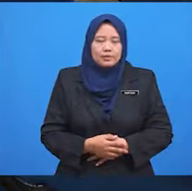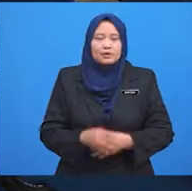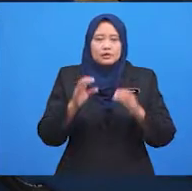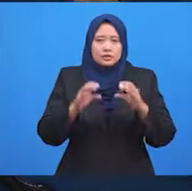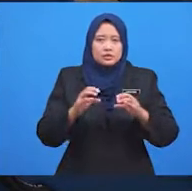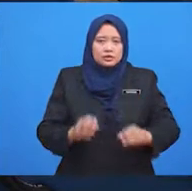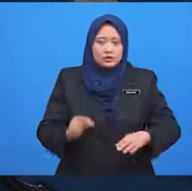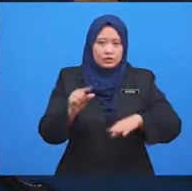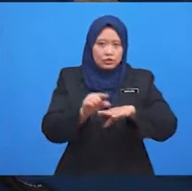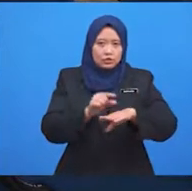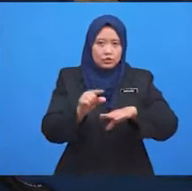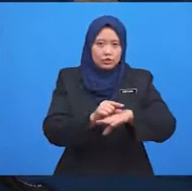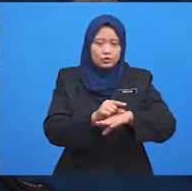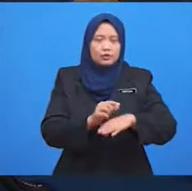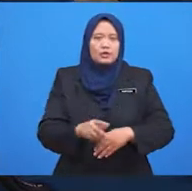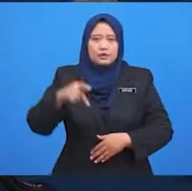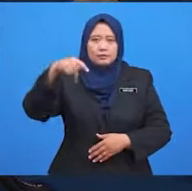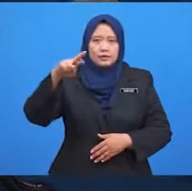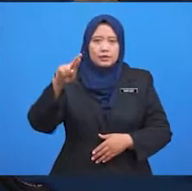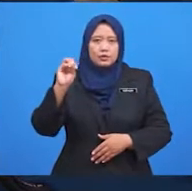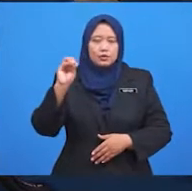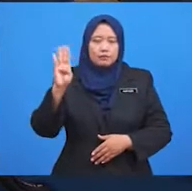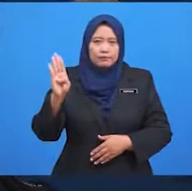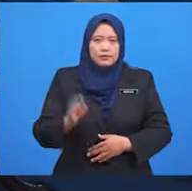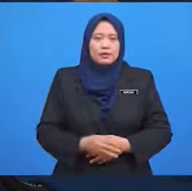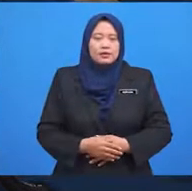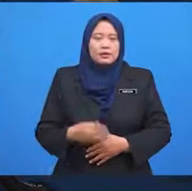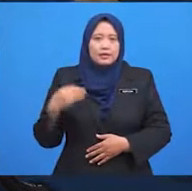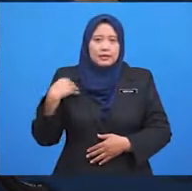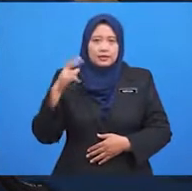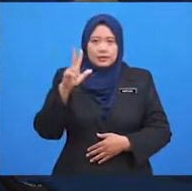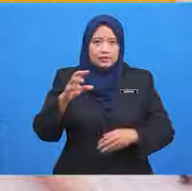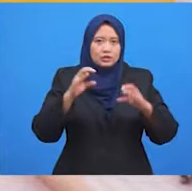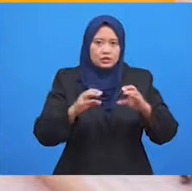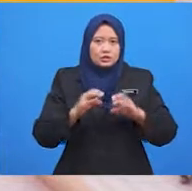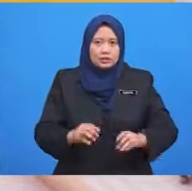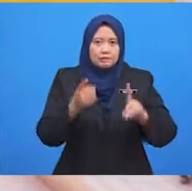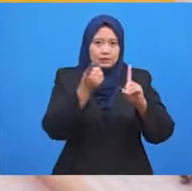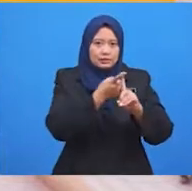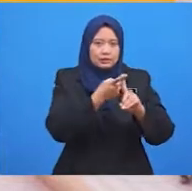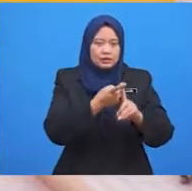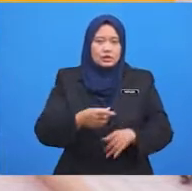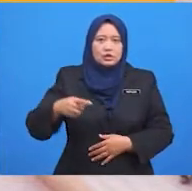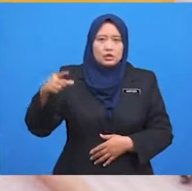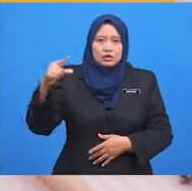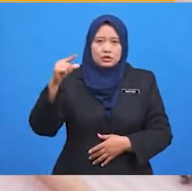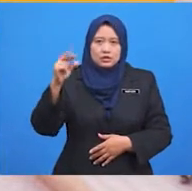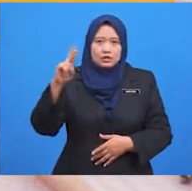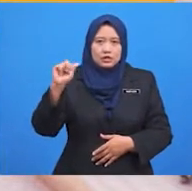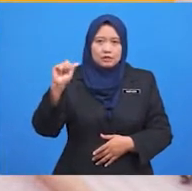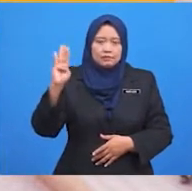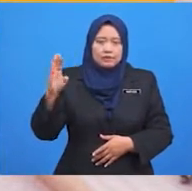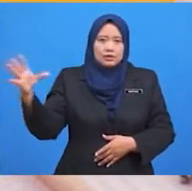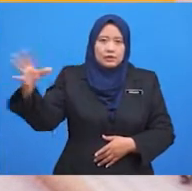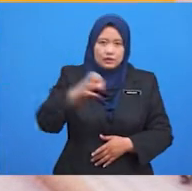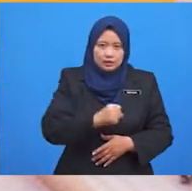Cara penggunaan prop mesin ini mempunyai tiga cara. Cara yang pertama adalah grab. Satu prop